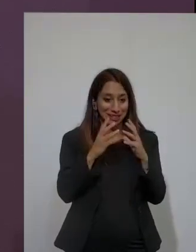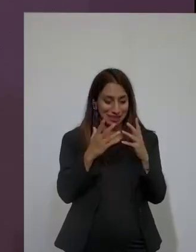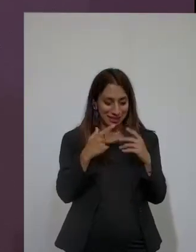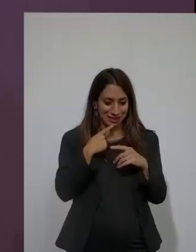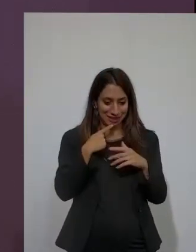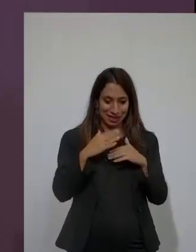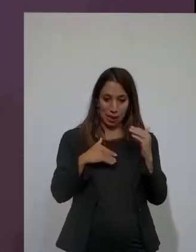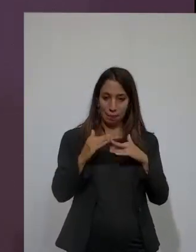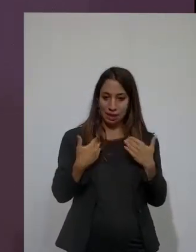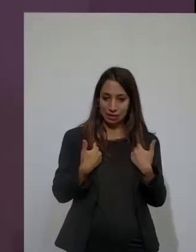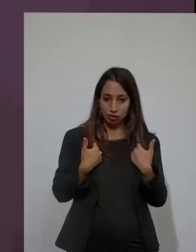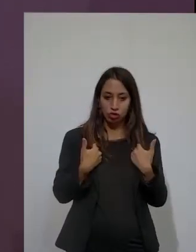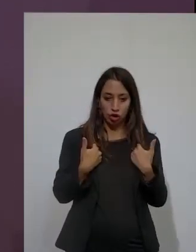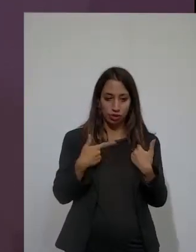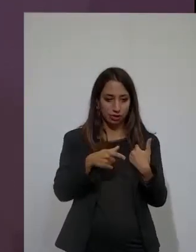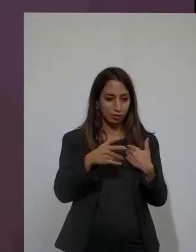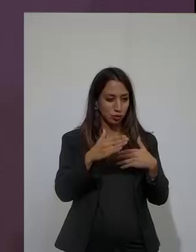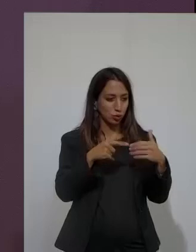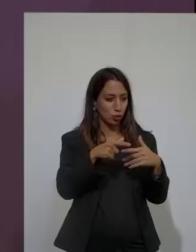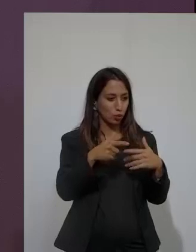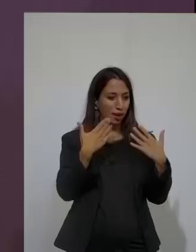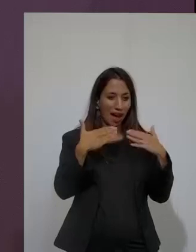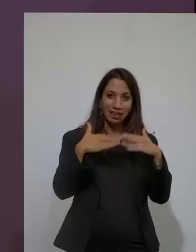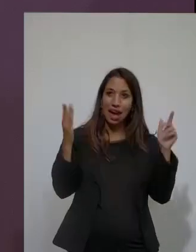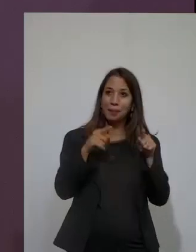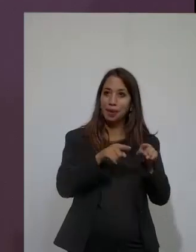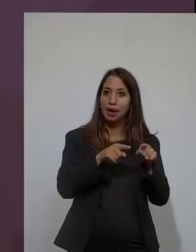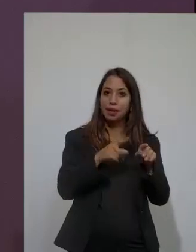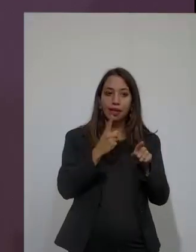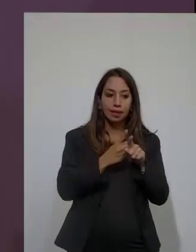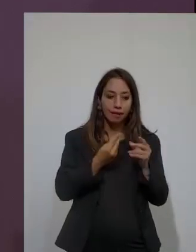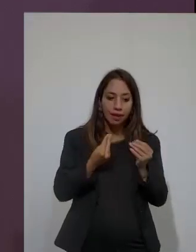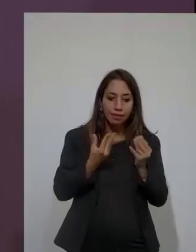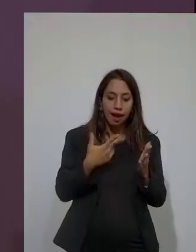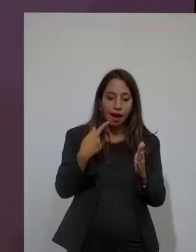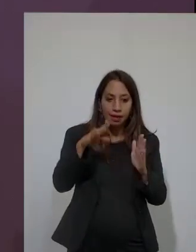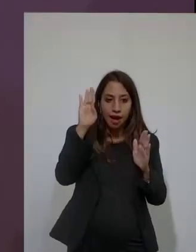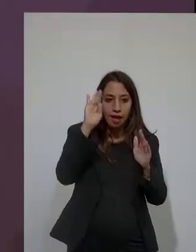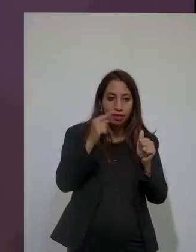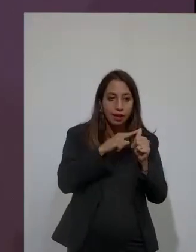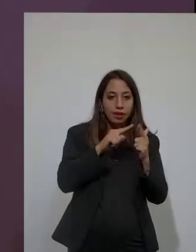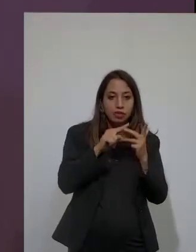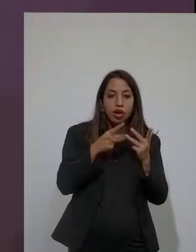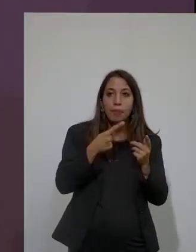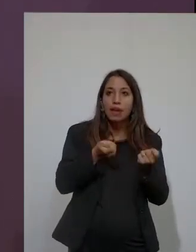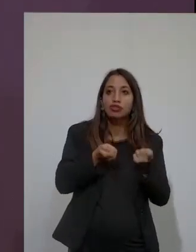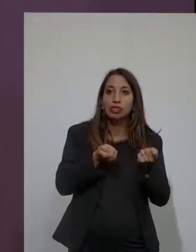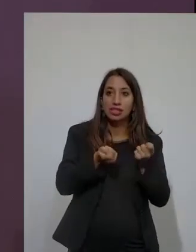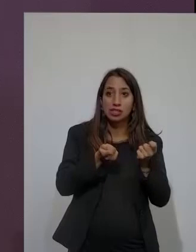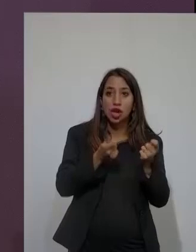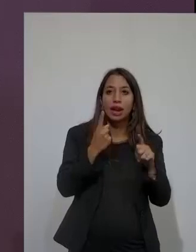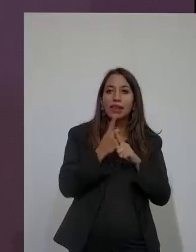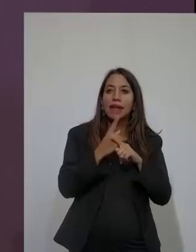l'imprenditore conduca la struttura ricettiva all'aria aperta assumendo tutti gli accorgimenti gestionali per ridurre al